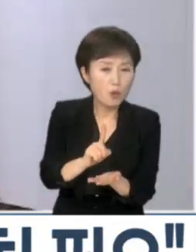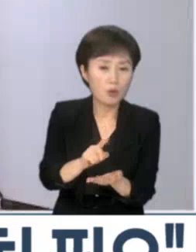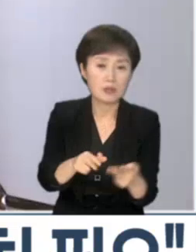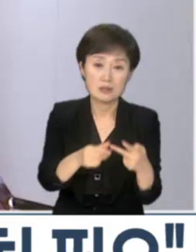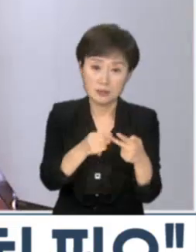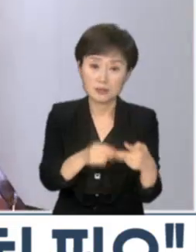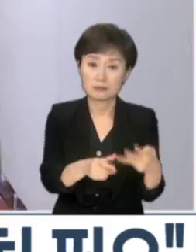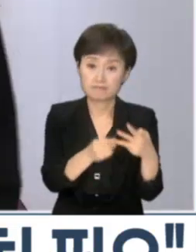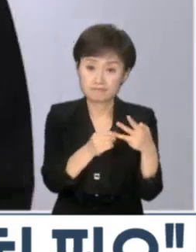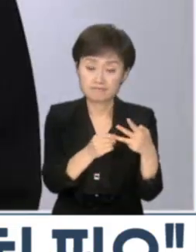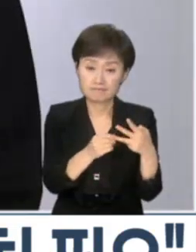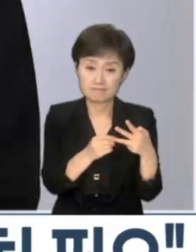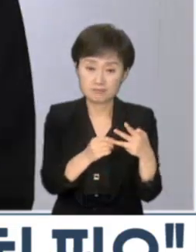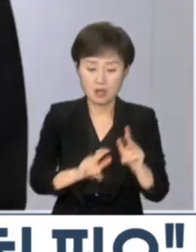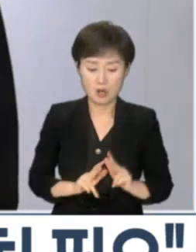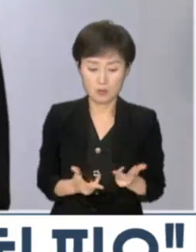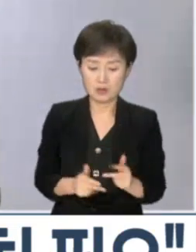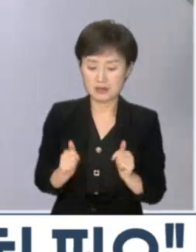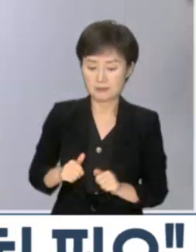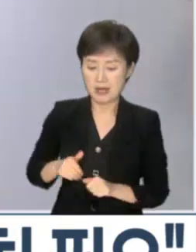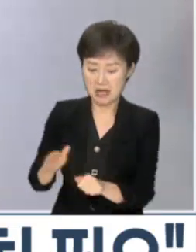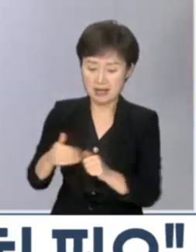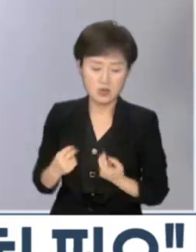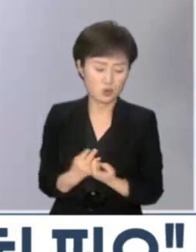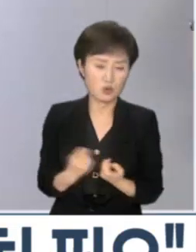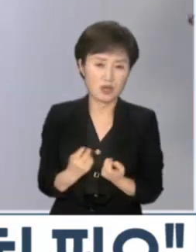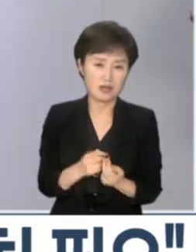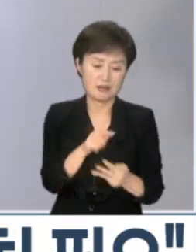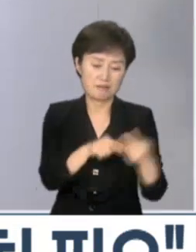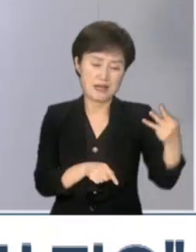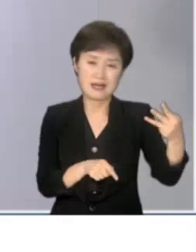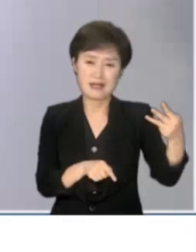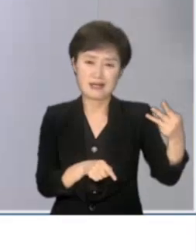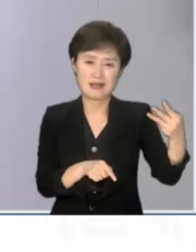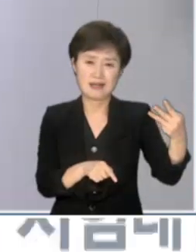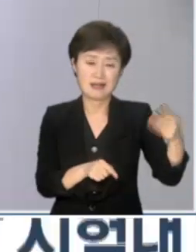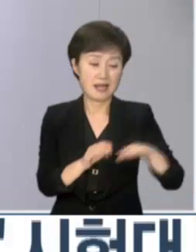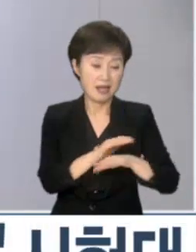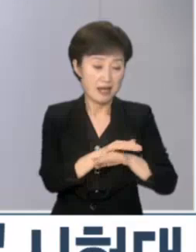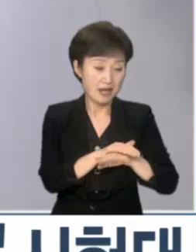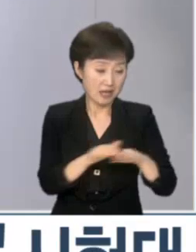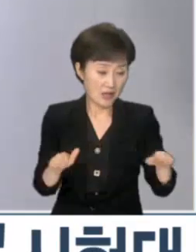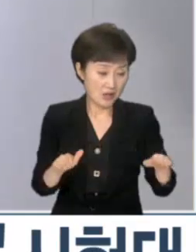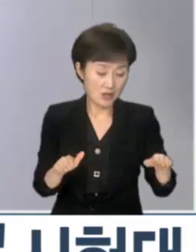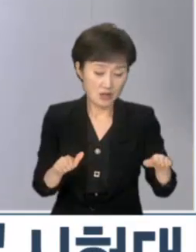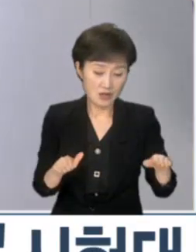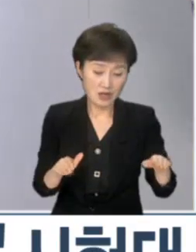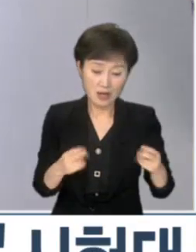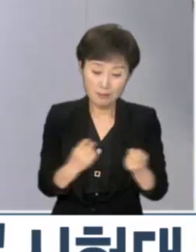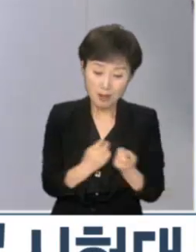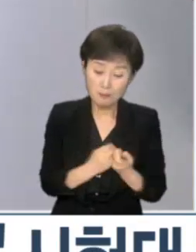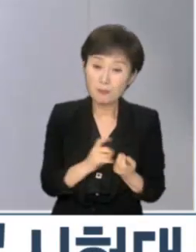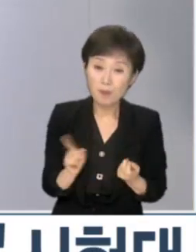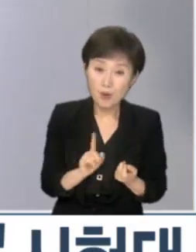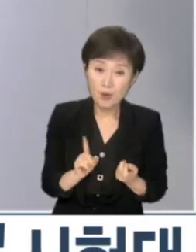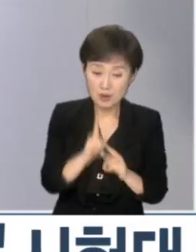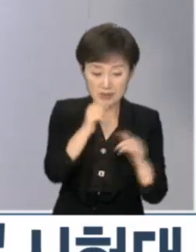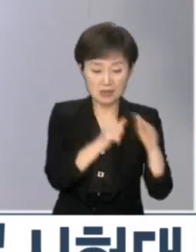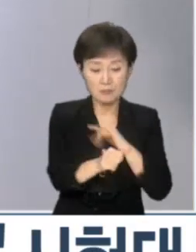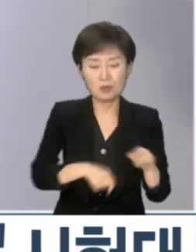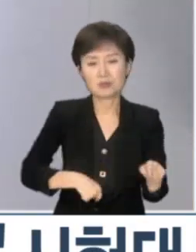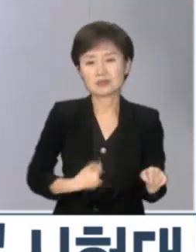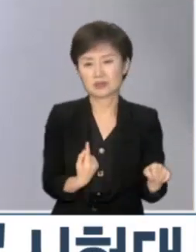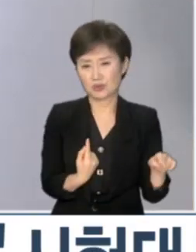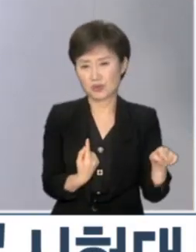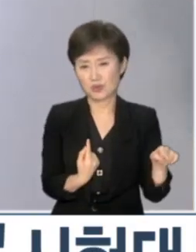예. 그 다음에 본인의 사법 리스크를 어떻게 넘을 건지 이 삼각파도를 넘을 수 있는 해법은 결국 제가 볼 때는 이재명 대표